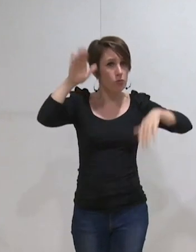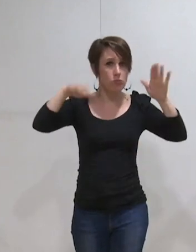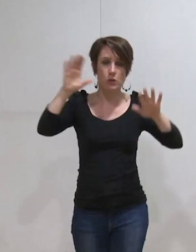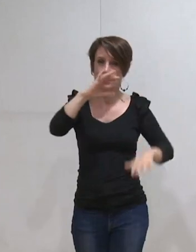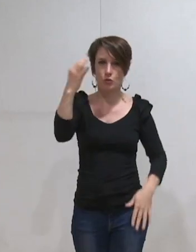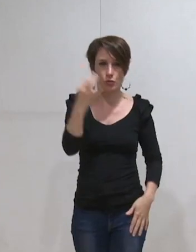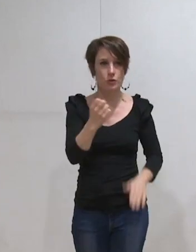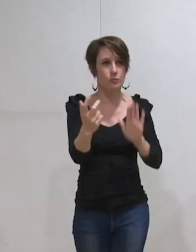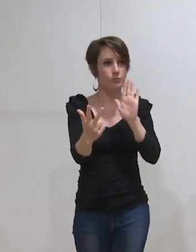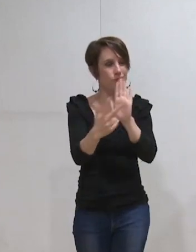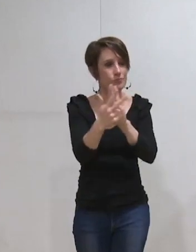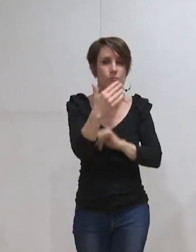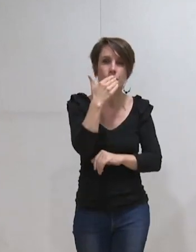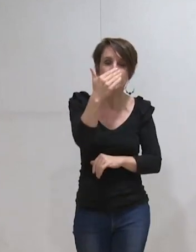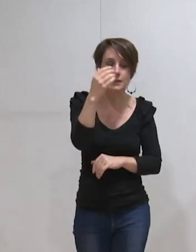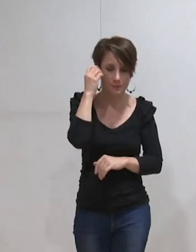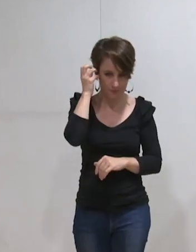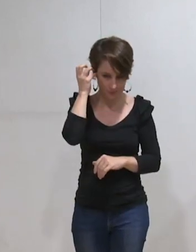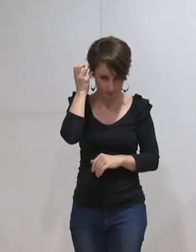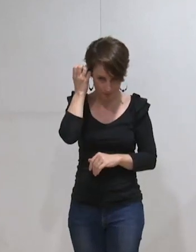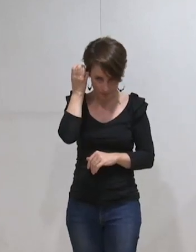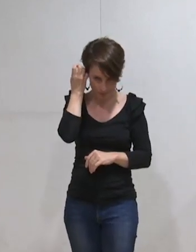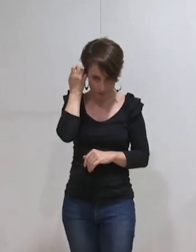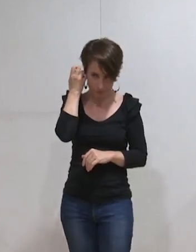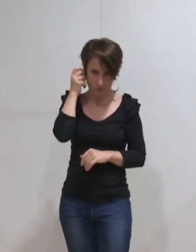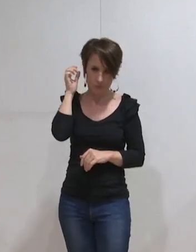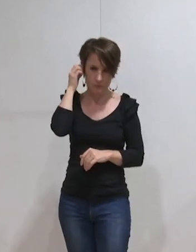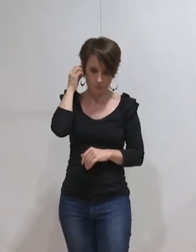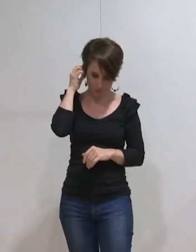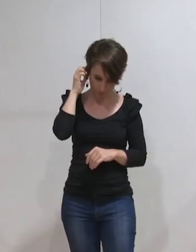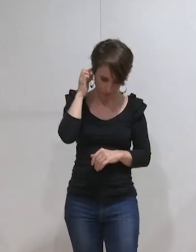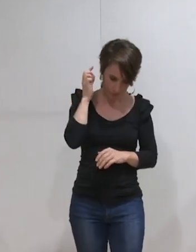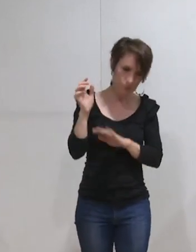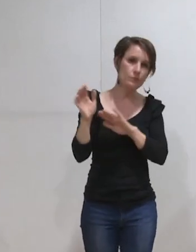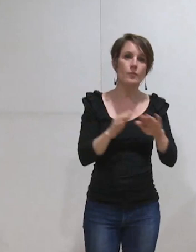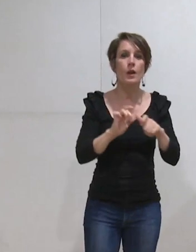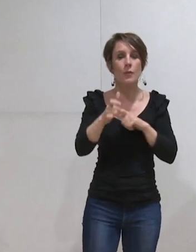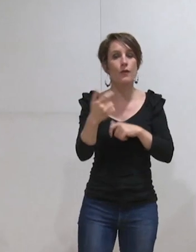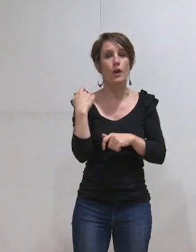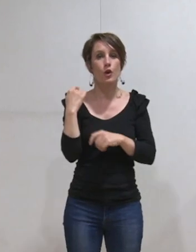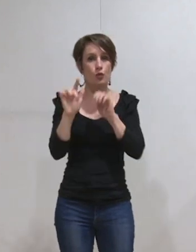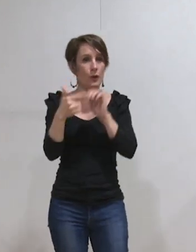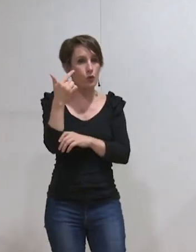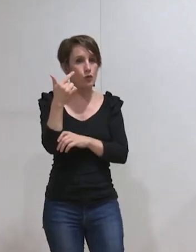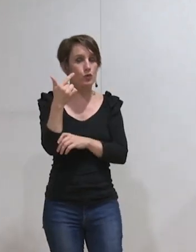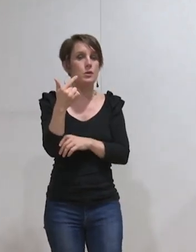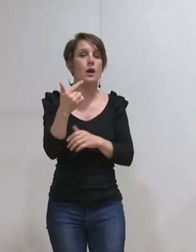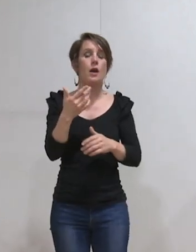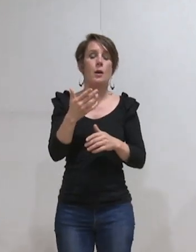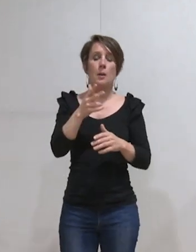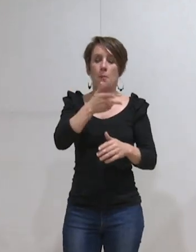unanimité vous remercie délibération adoptée la 12 sur l'exploitation du bar restaurant de la